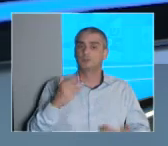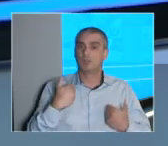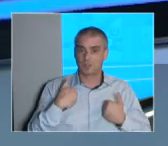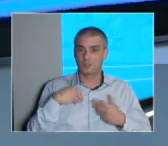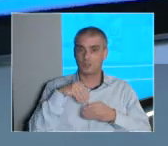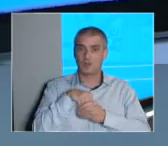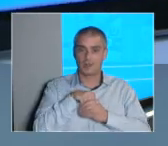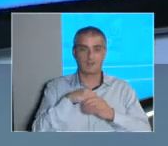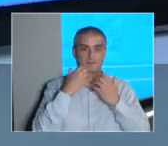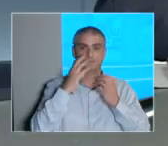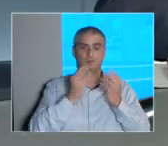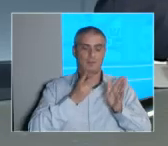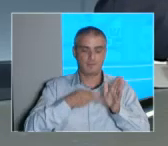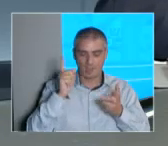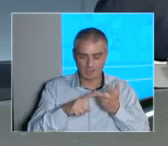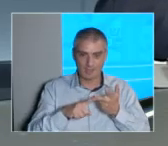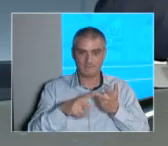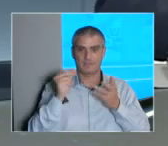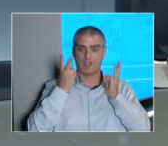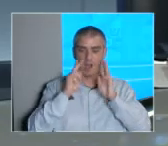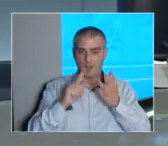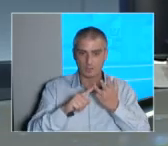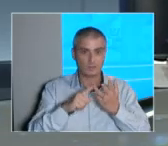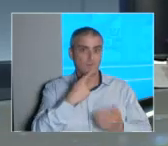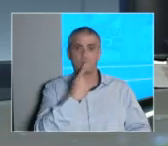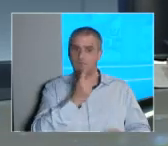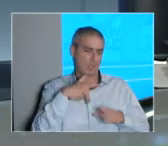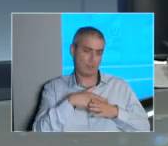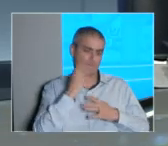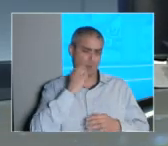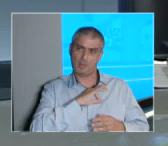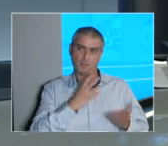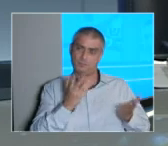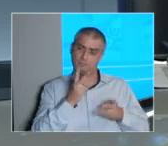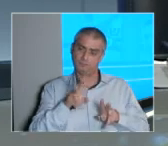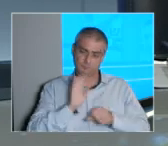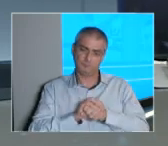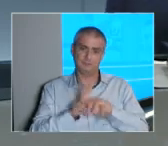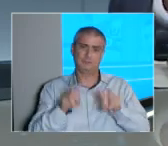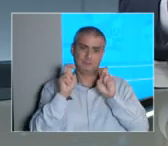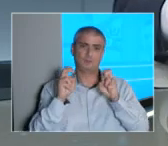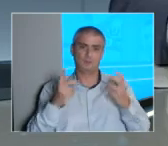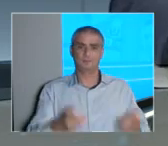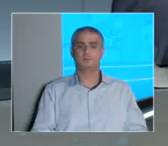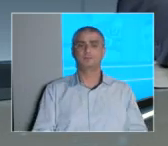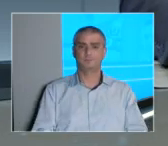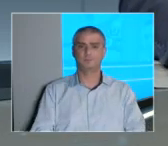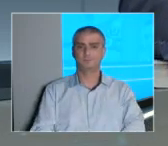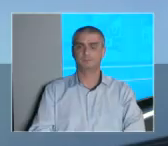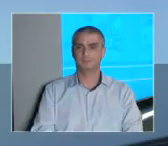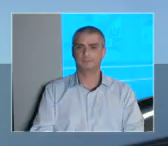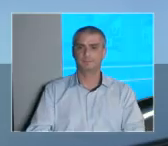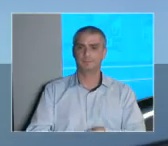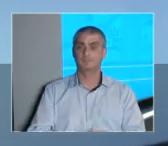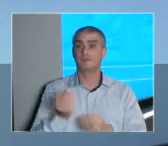חלק באשמה. והסיפור שלהם עם הרכבת, ועם הילון. נכון. כן, אבל הוא אומר שזה לא מפריע לליברמן, הוא פשוט זיהה כאן הזדמנות. הוא זיהה הזדמנות, הוא זיהה גם עוד